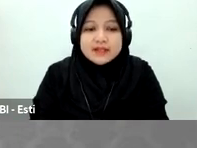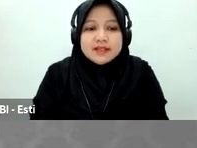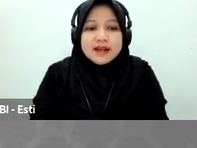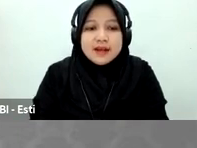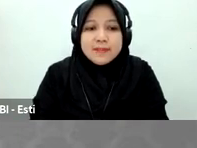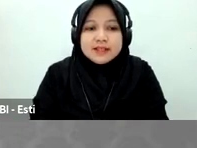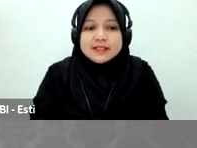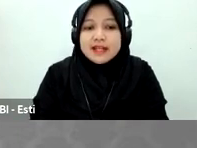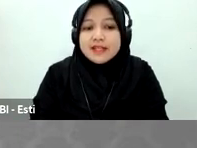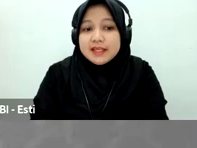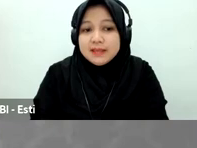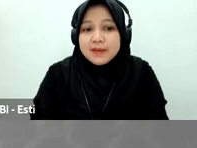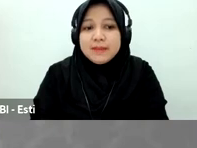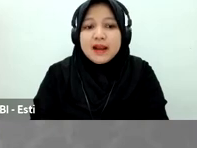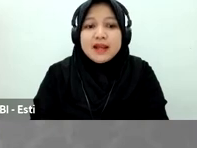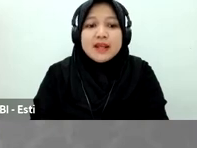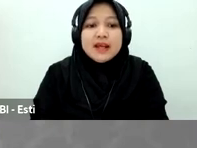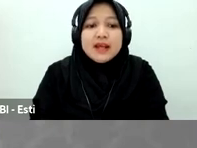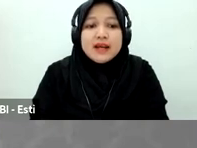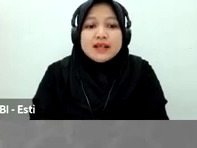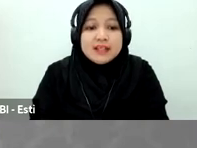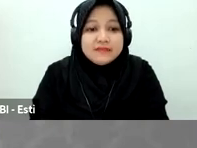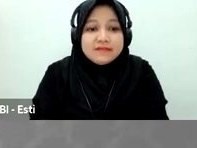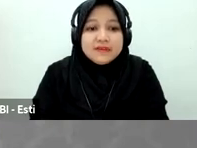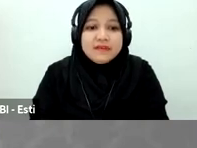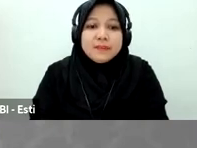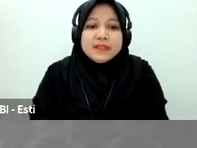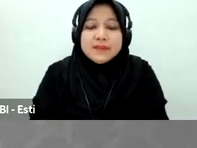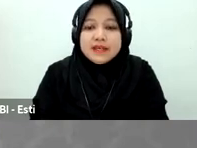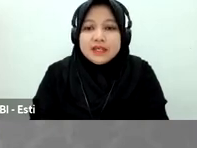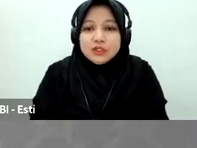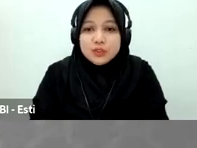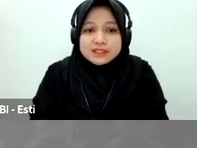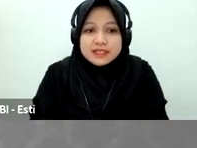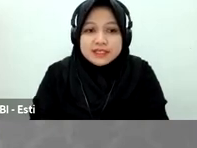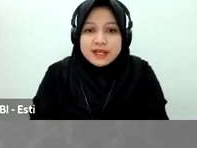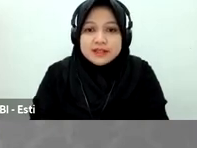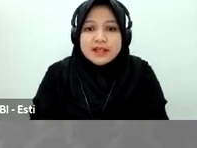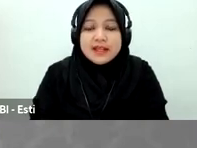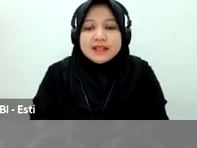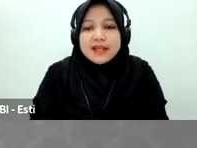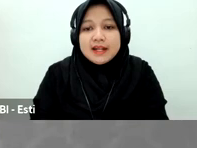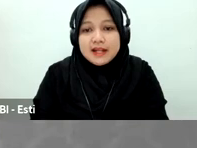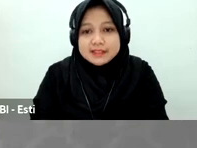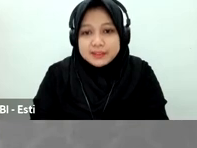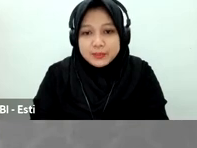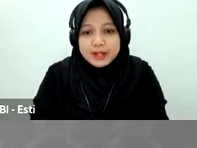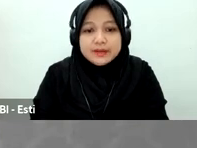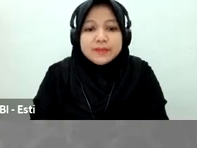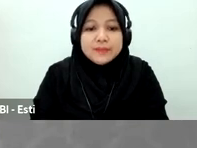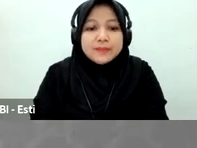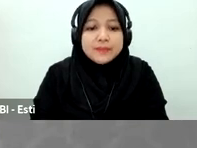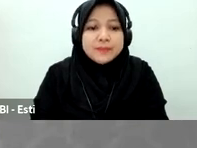bahasa isyarat yang keempat strategi pengembangan soft development sebagai juru bahasa isyarat dan yang terakhir adalah